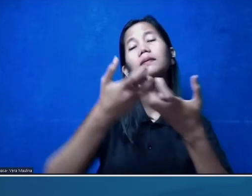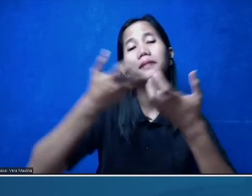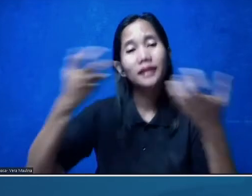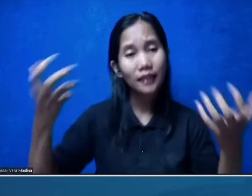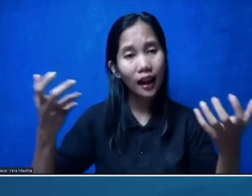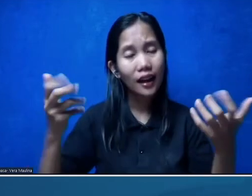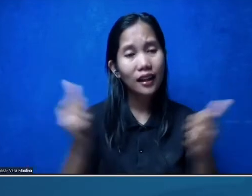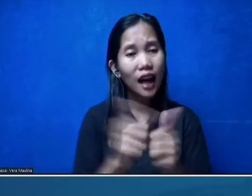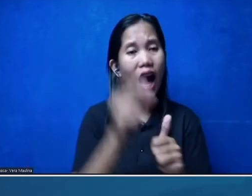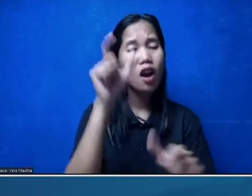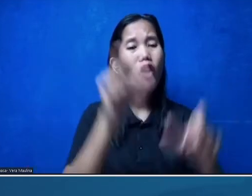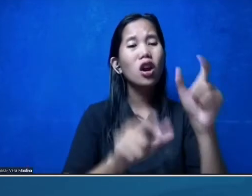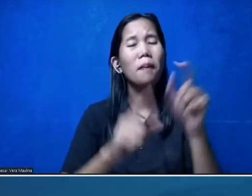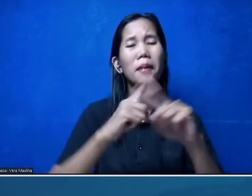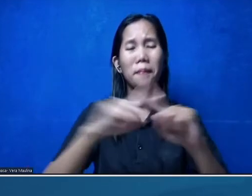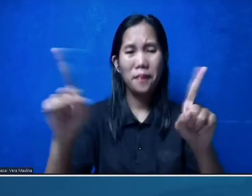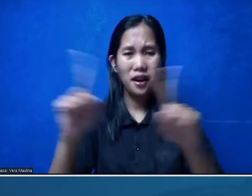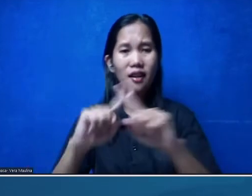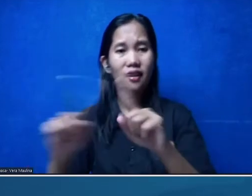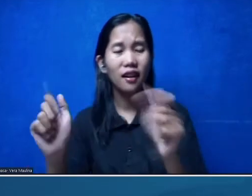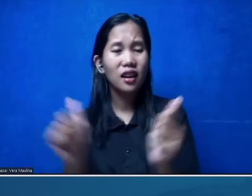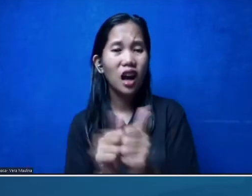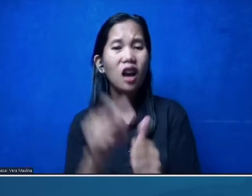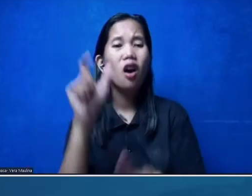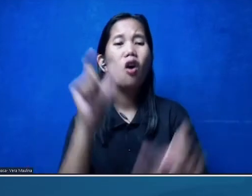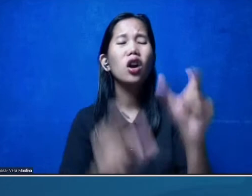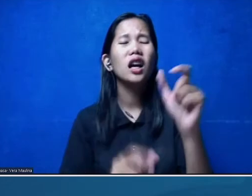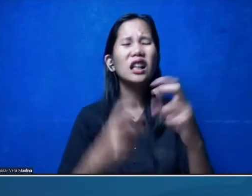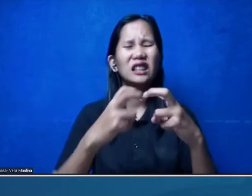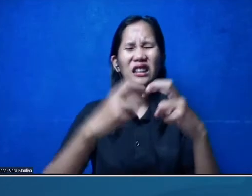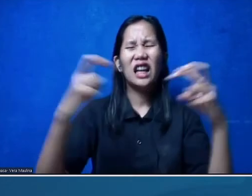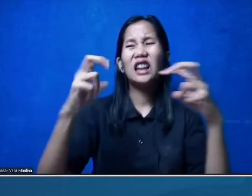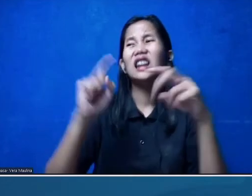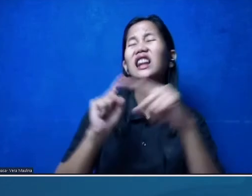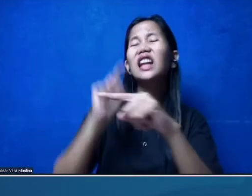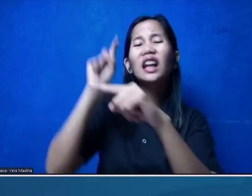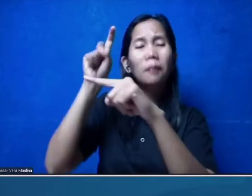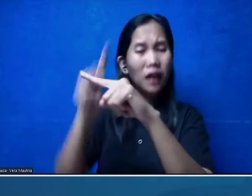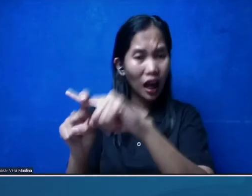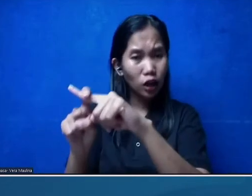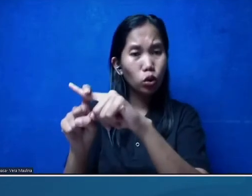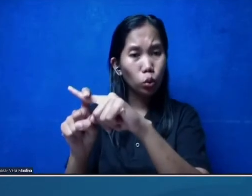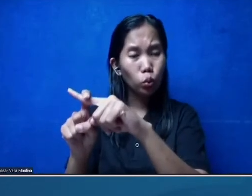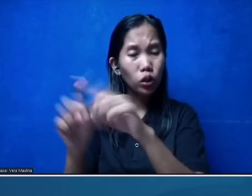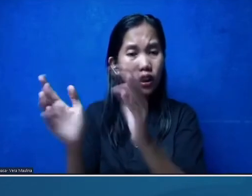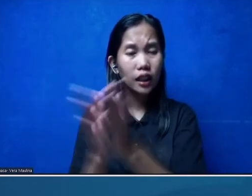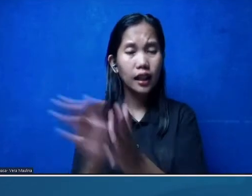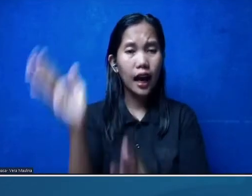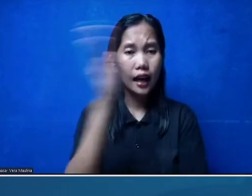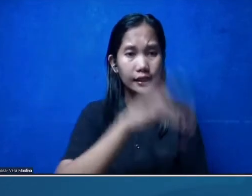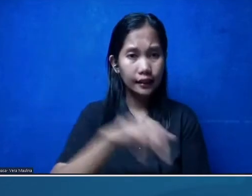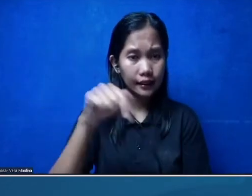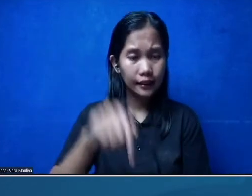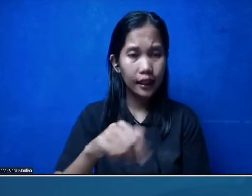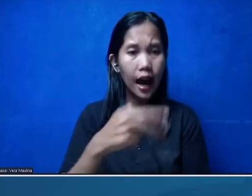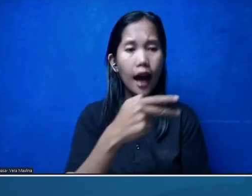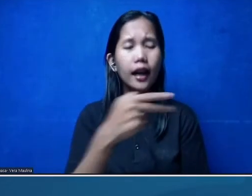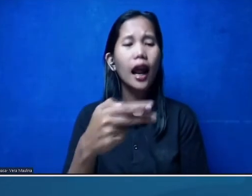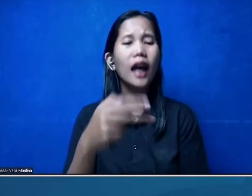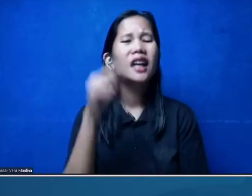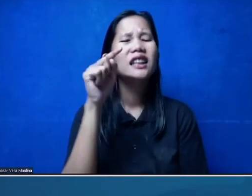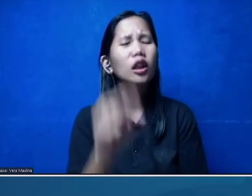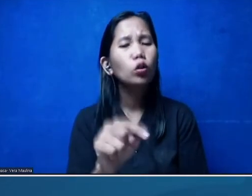Allah Itulah sebabnya Yesus merasakan penderitaan itu eloi eloi lama sabachthani Yesus menderita